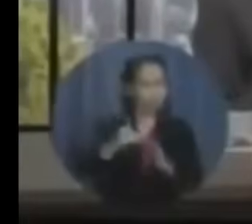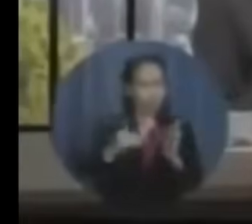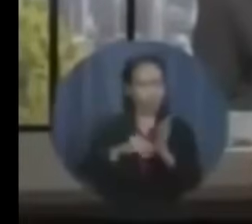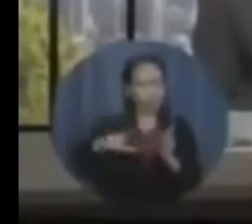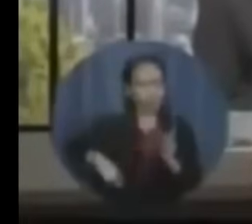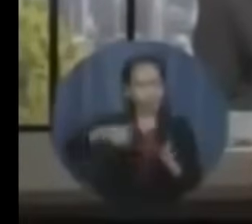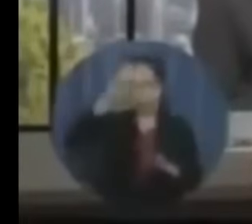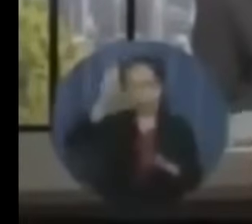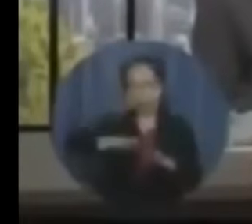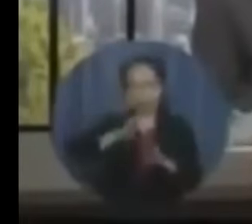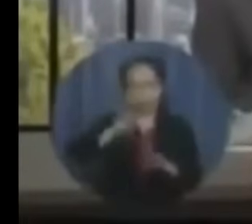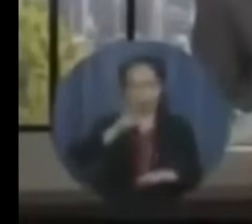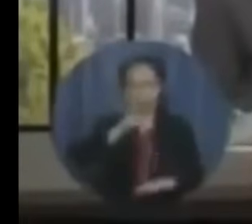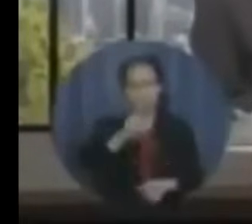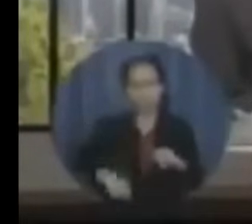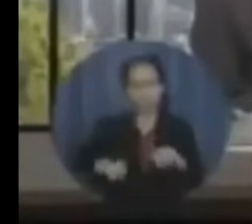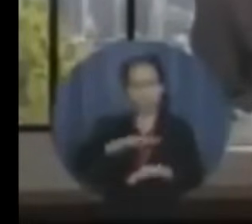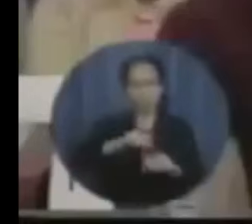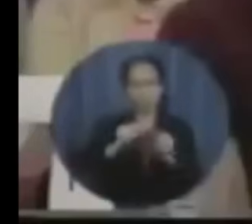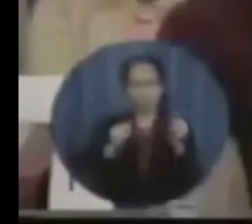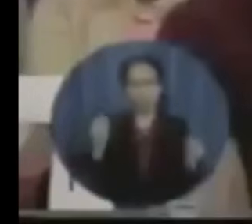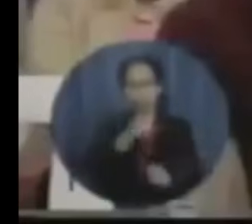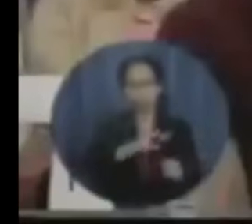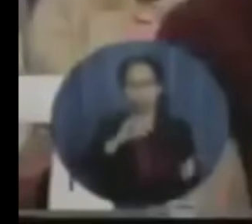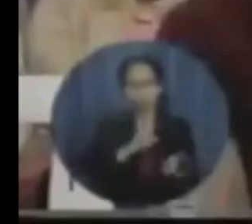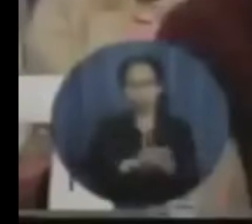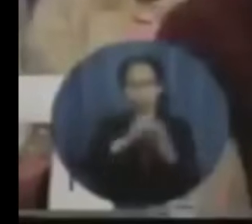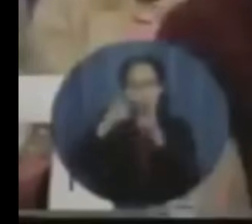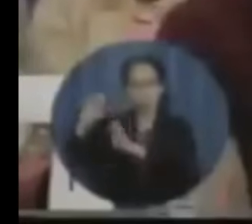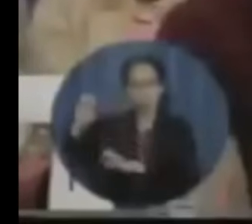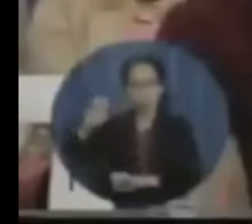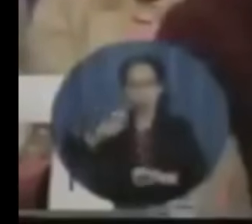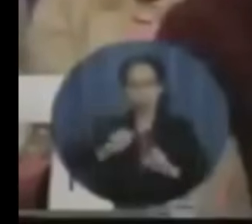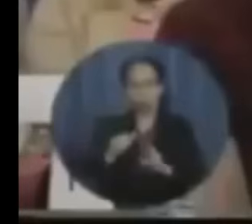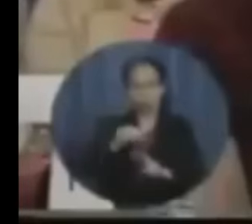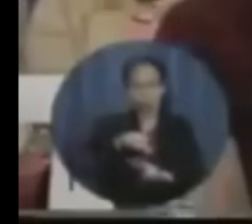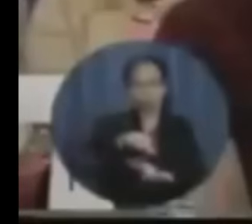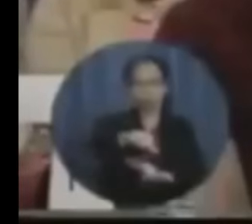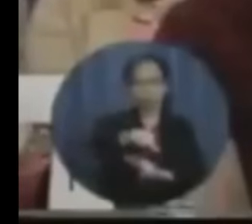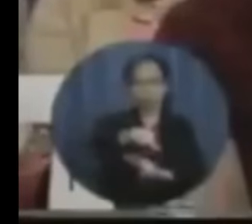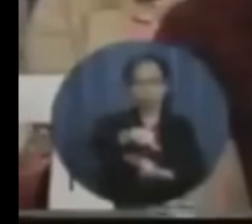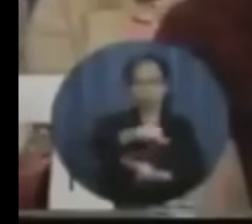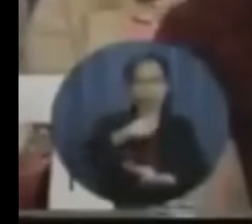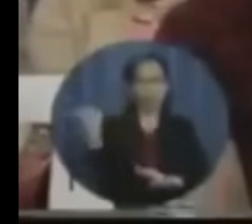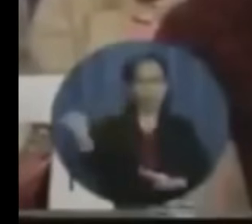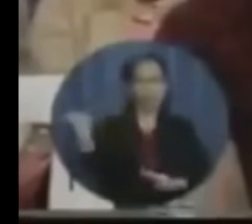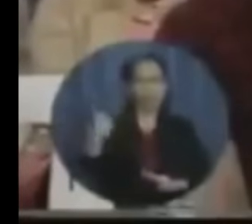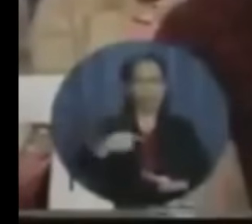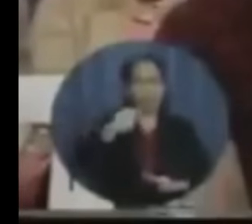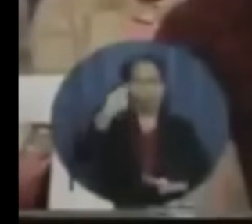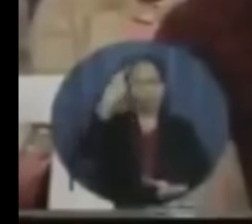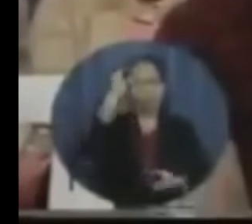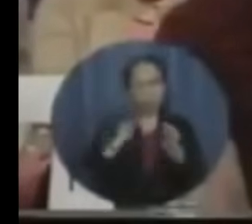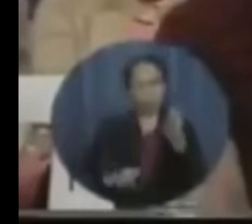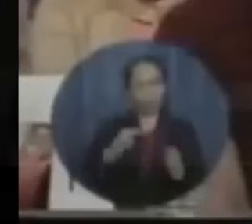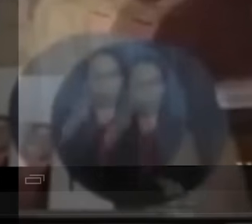ka. Masama naman yung paratang na yon. Merong iba kasing nagsasabi, hatol agad ng hatol,